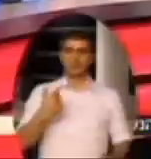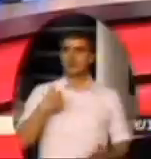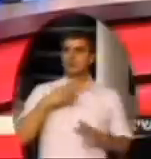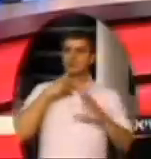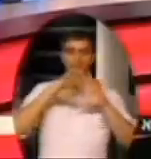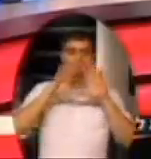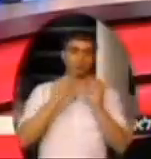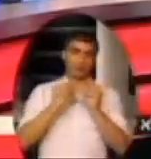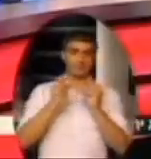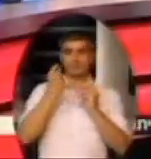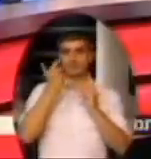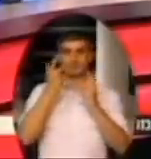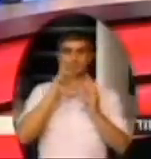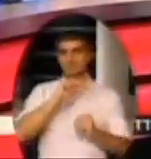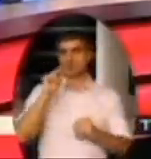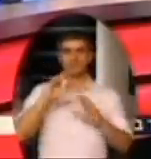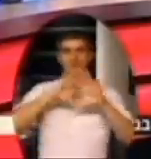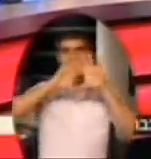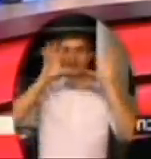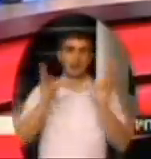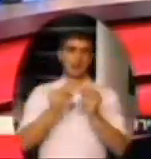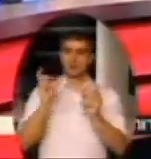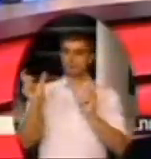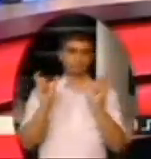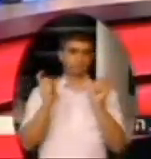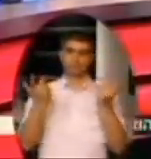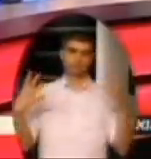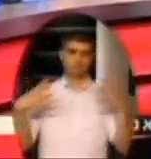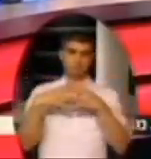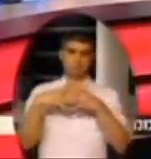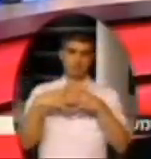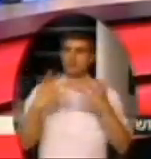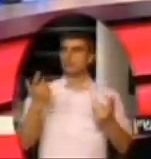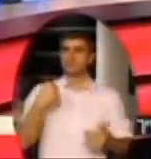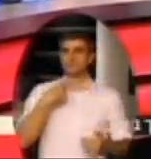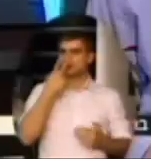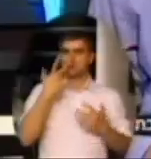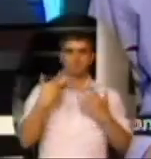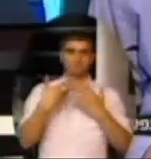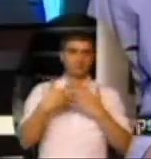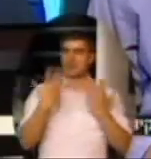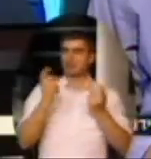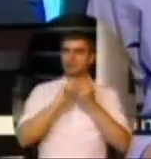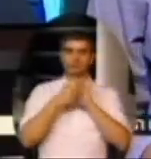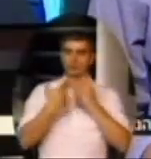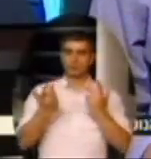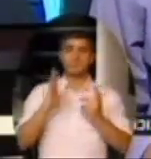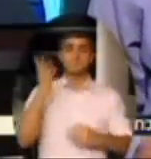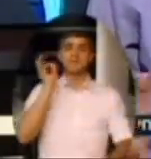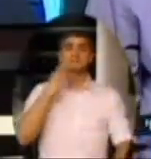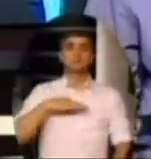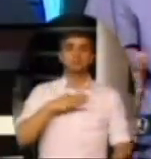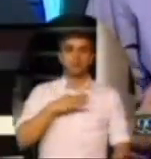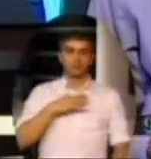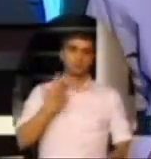השלם פחות יר פחות או יותר יהיה זהה לסכום חלקיו מה שאומר ש שאין כאן שינוי מה הסיכויים